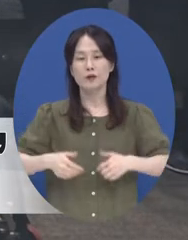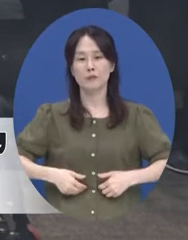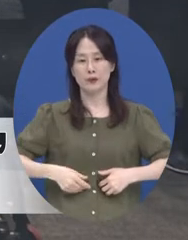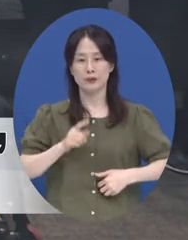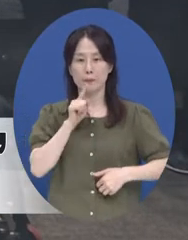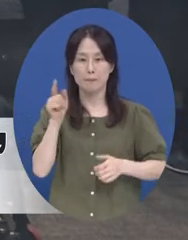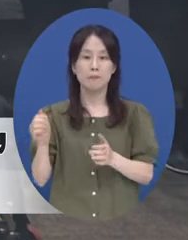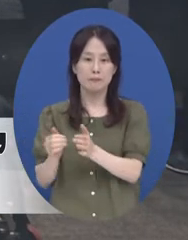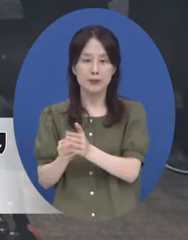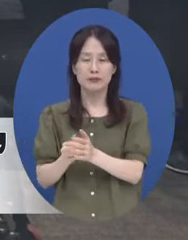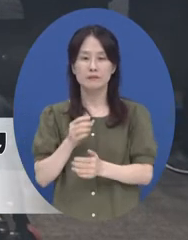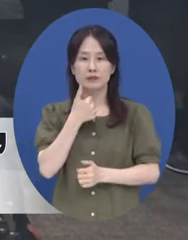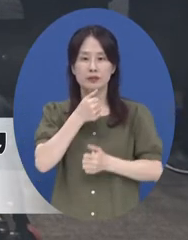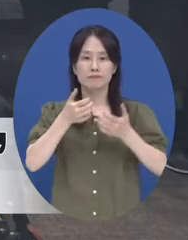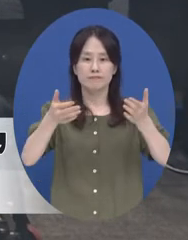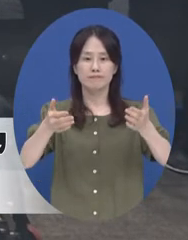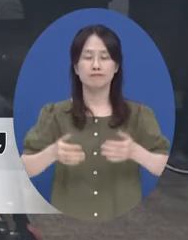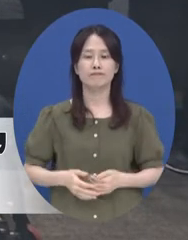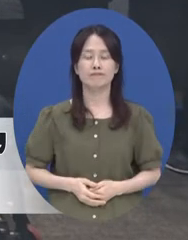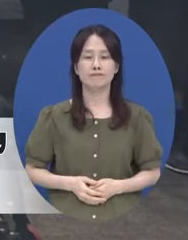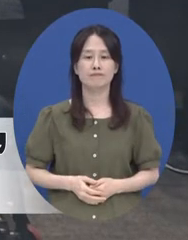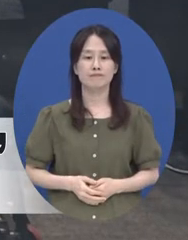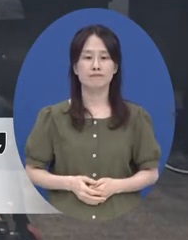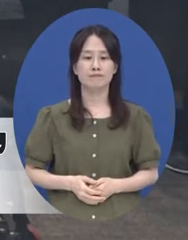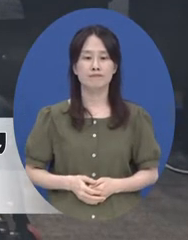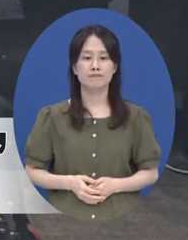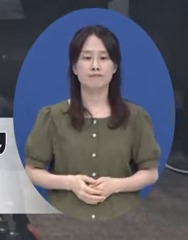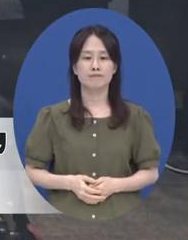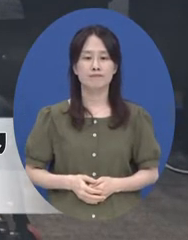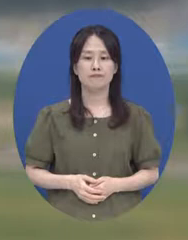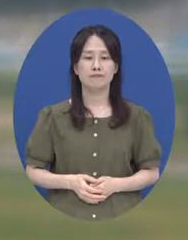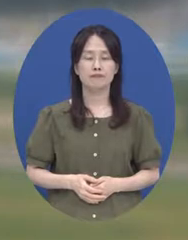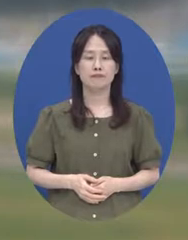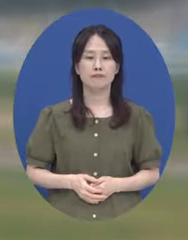한다고 강조했습니다. 구영슬 기자가 현장 취재했습니다.